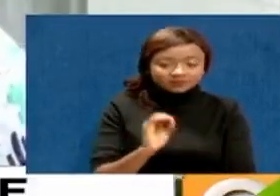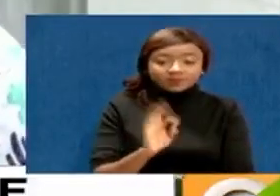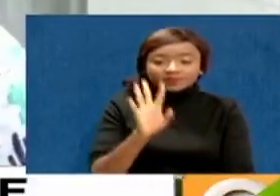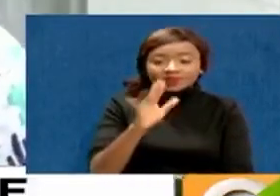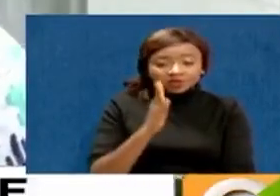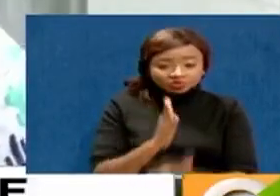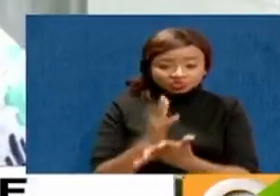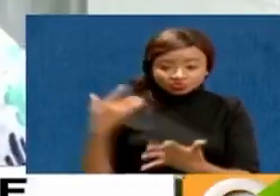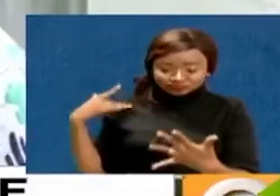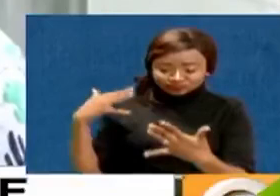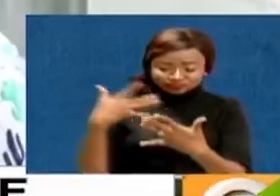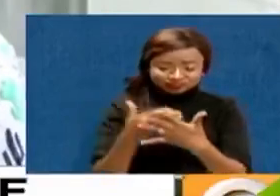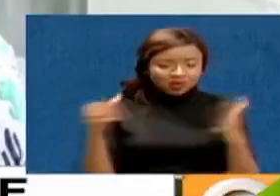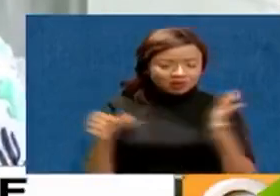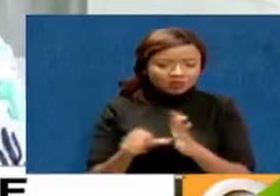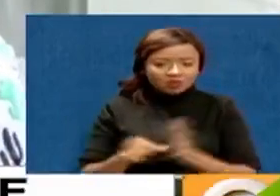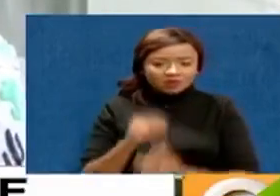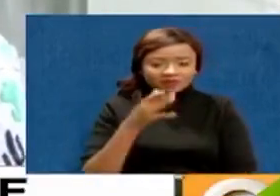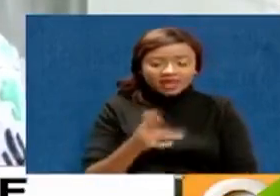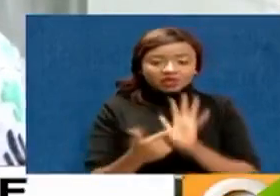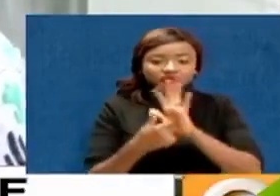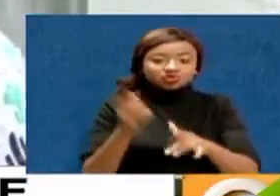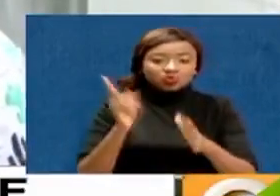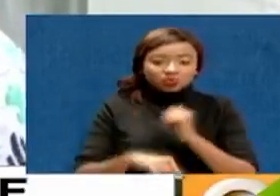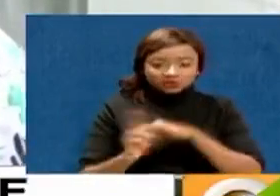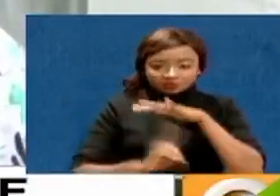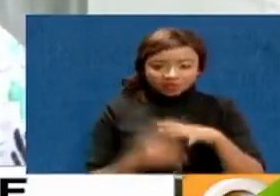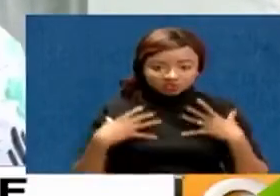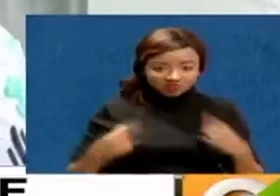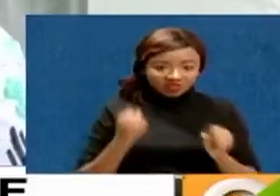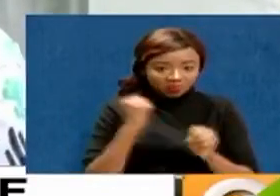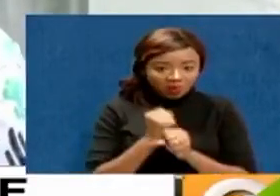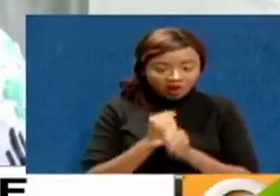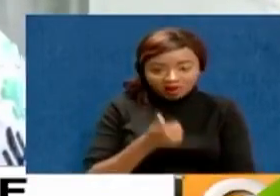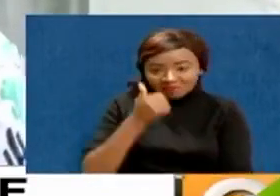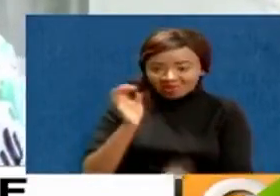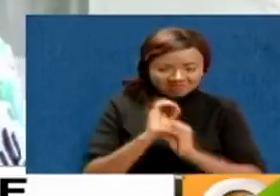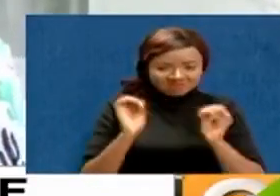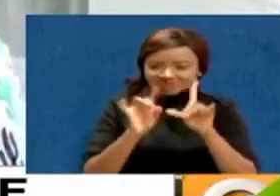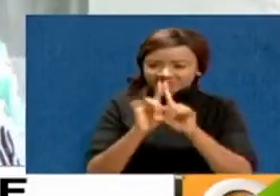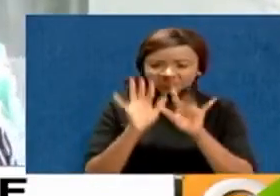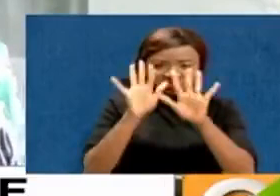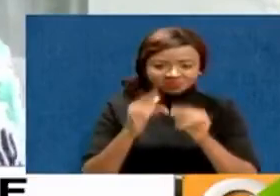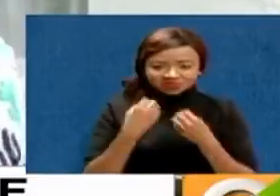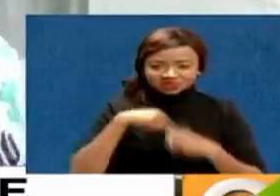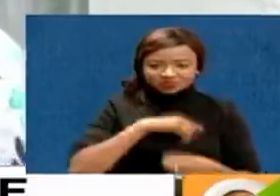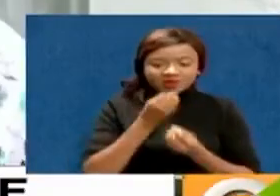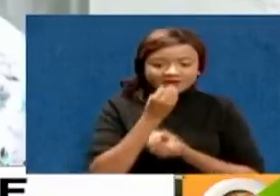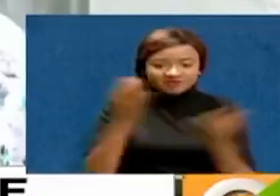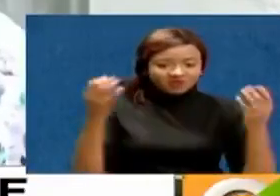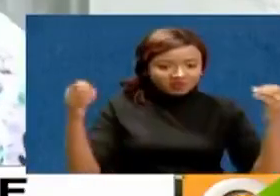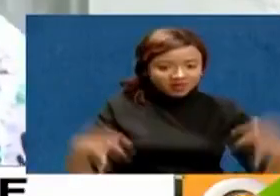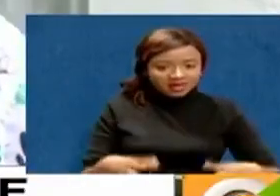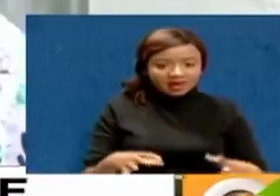hii imekuwa shida tangu ianzishwe, ni kuonyesha kwamba Minister of Health hawajafanya kazi yao vizuri. Na ni mzuri kuambia wazi waziri Kagwe sasa